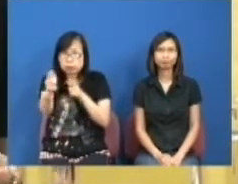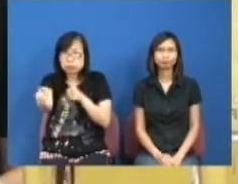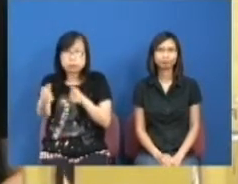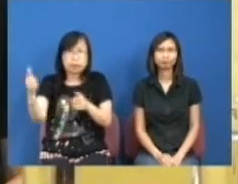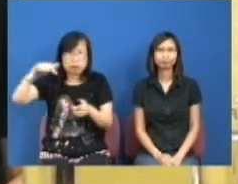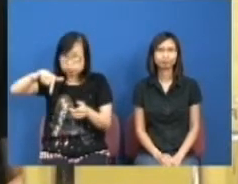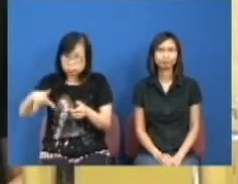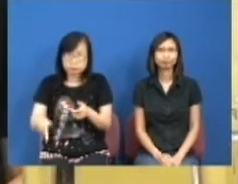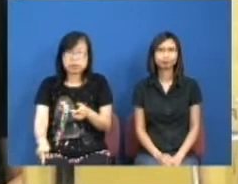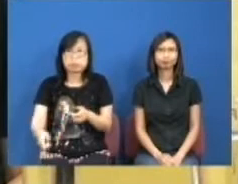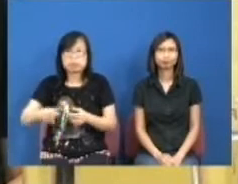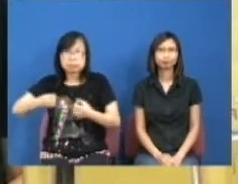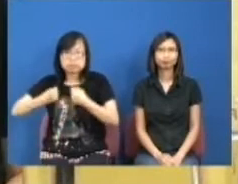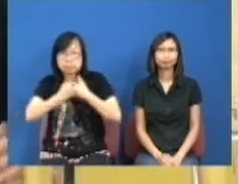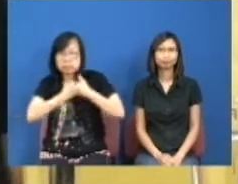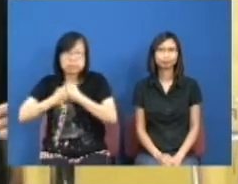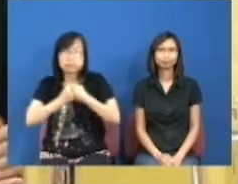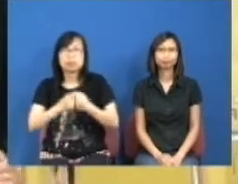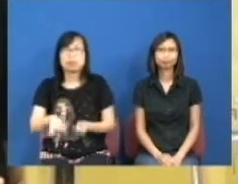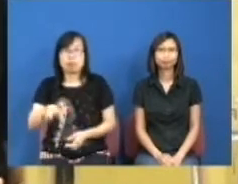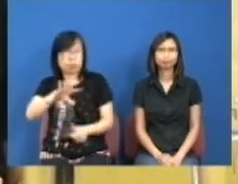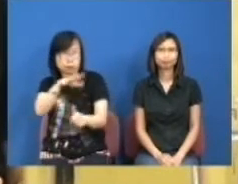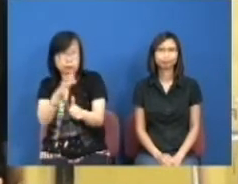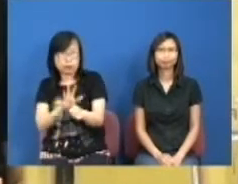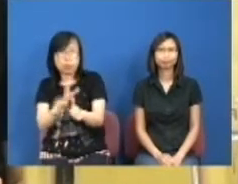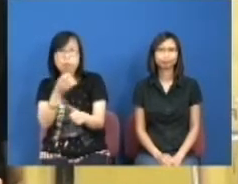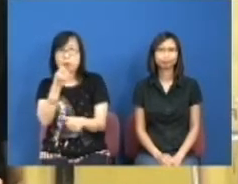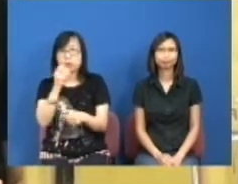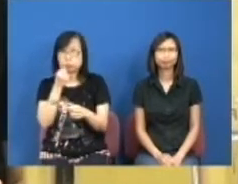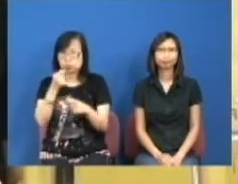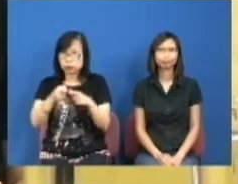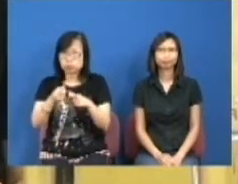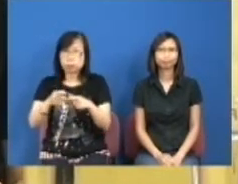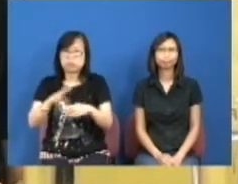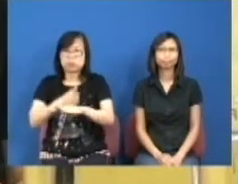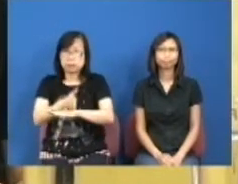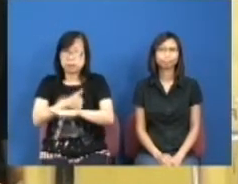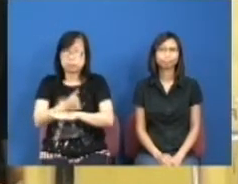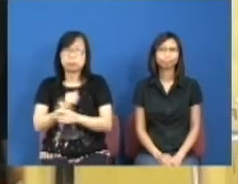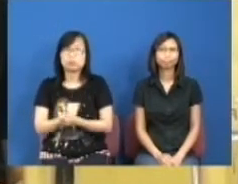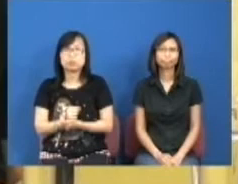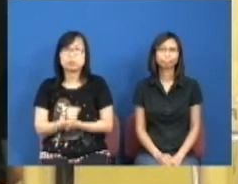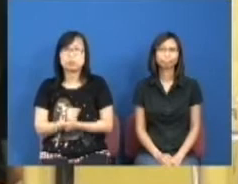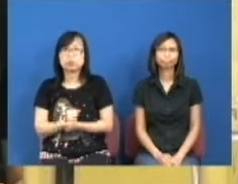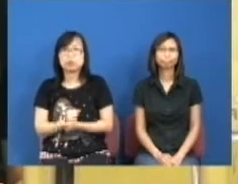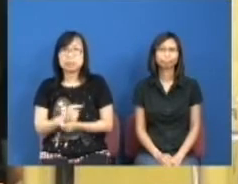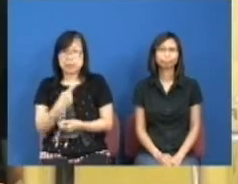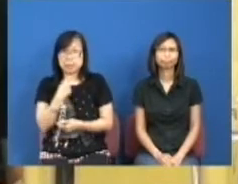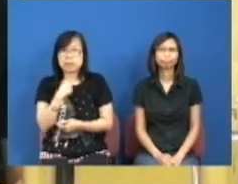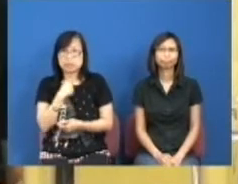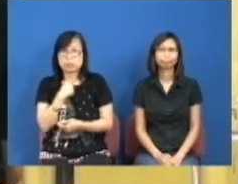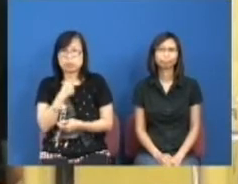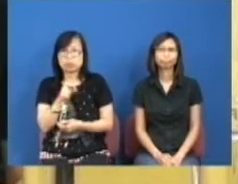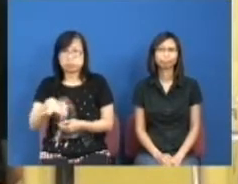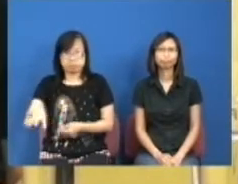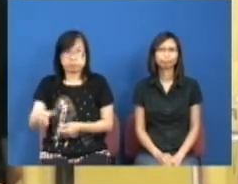深入的一些抗爭的話，其實會影響了香港公民社會那個它應該有的一個作